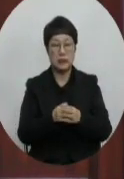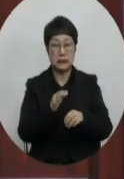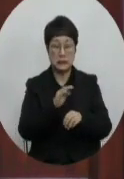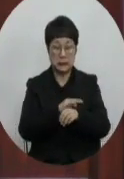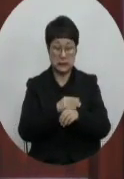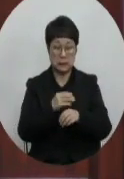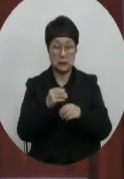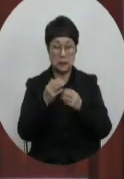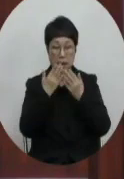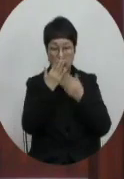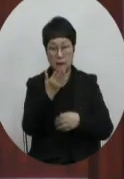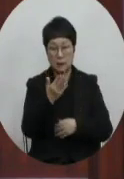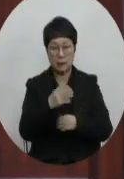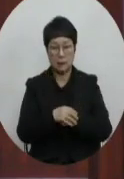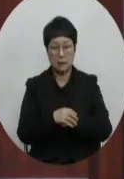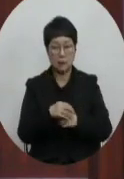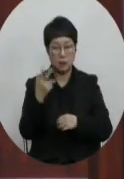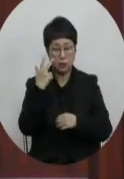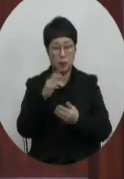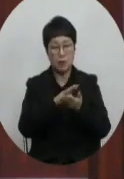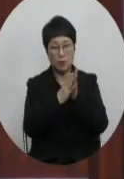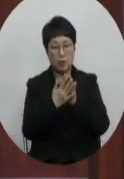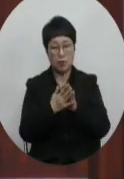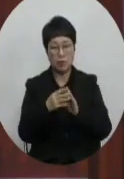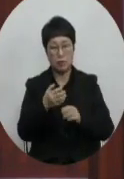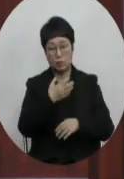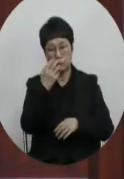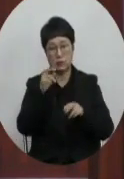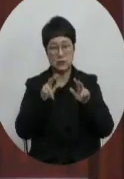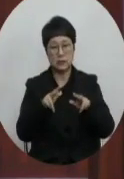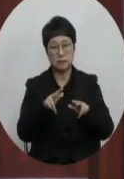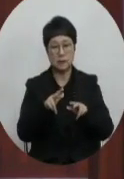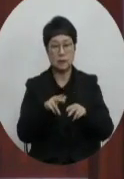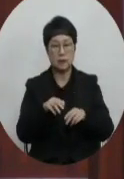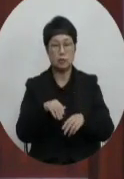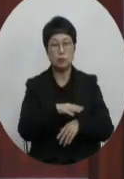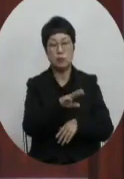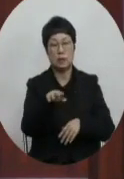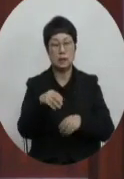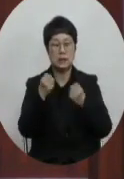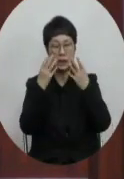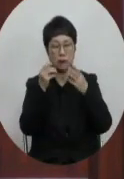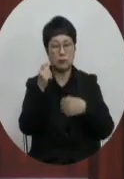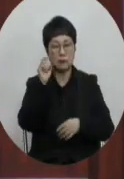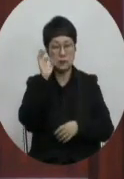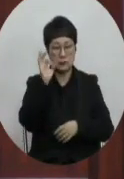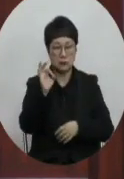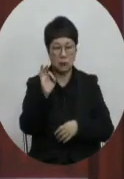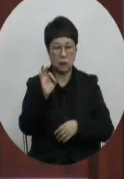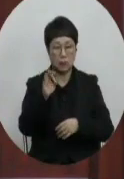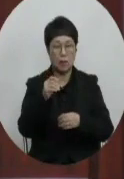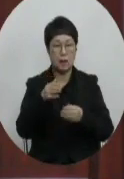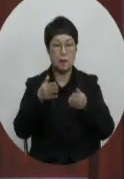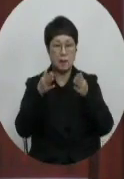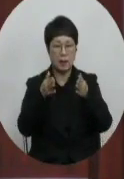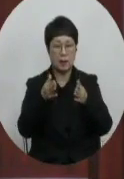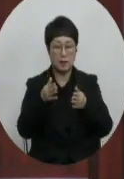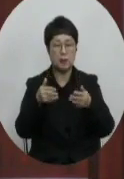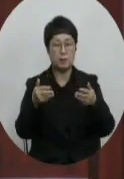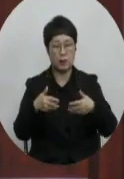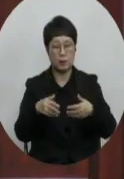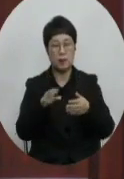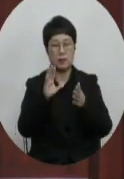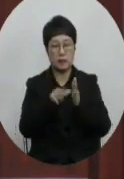어렵습니다. 여주시의 변화를 꿈꾸는 지금이 바로 우리에게는 새로운 시각과 새로운 방향이 절실하게